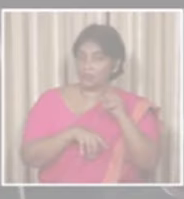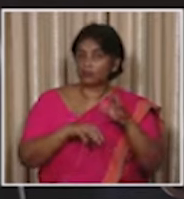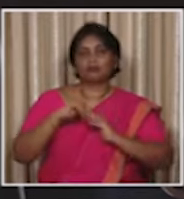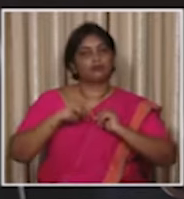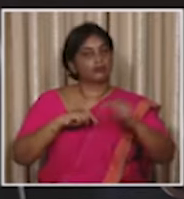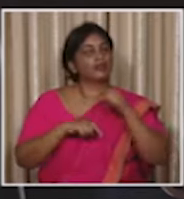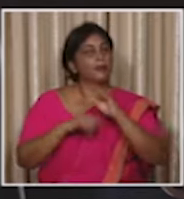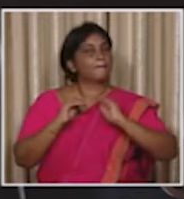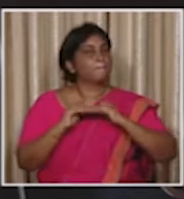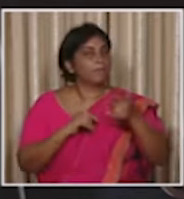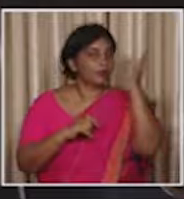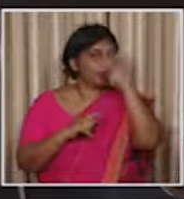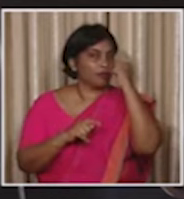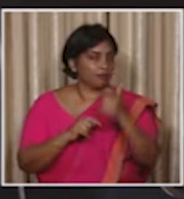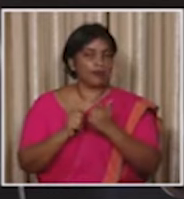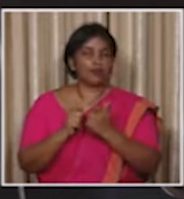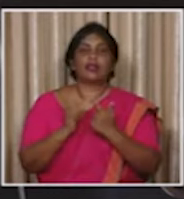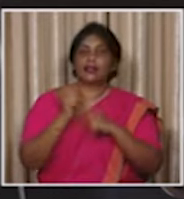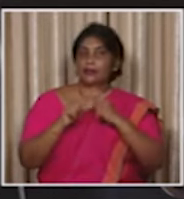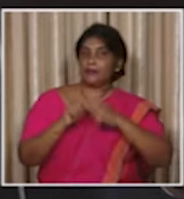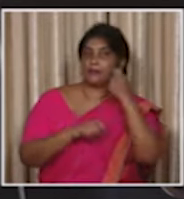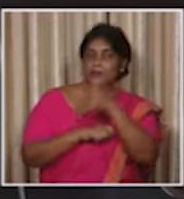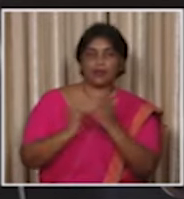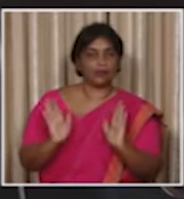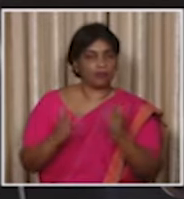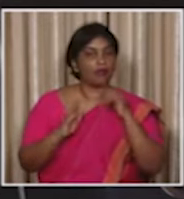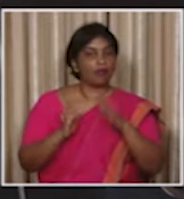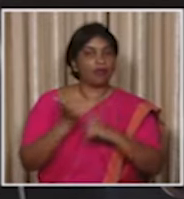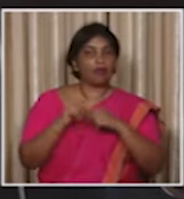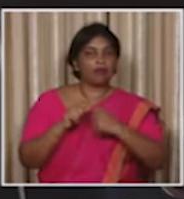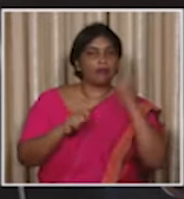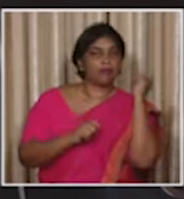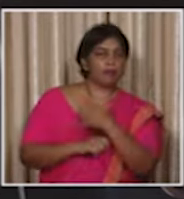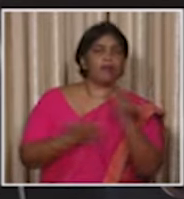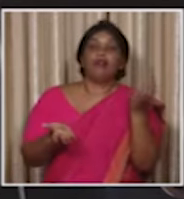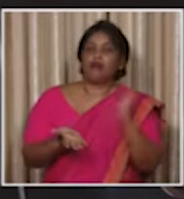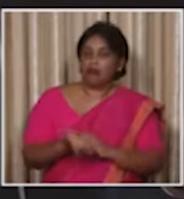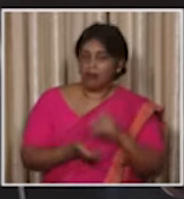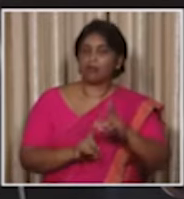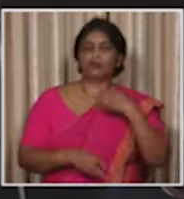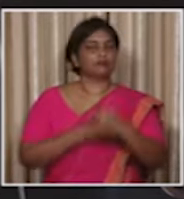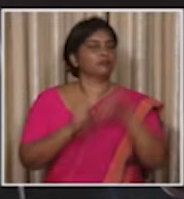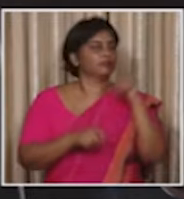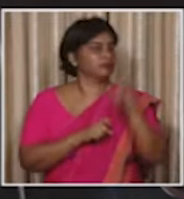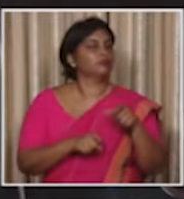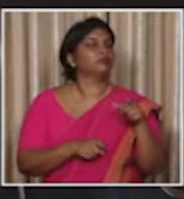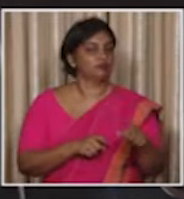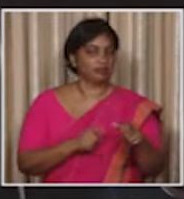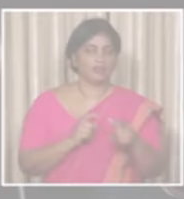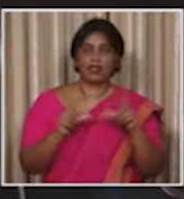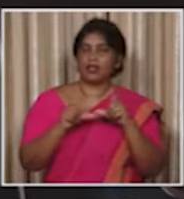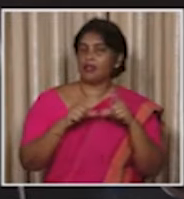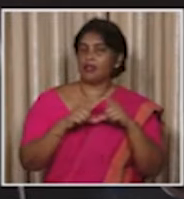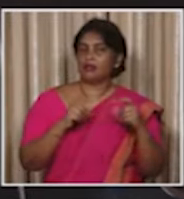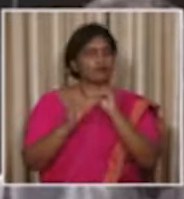කළා. ඊට පස්සේ බදු ගෙවීම ආරම්භ වුණා. නමුත් දැන් නැවතත් බදු ගෙවන්න නැතුව නැවතත් එම නිෂ්පාදකයින්ට ඒ අදාළ